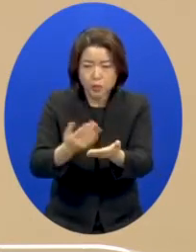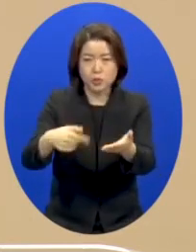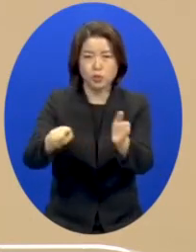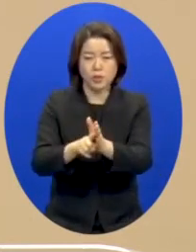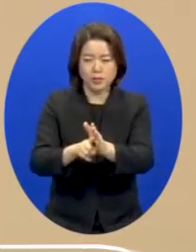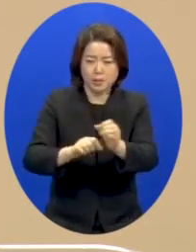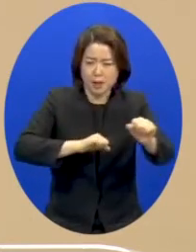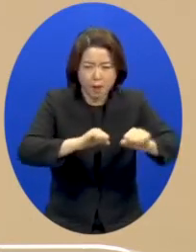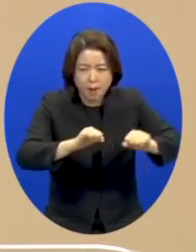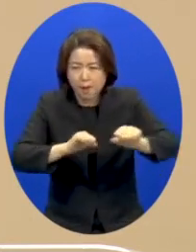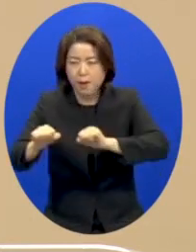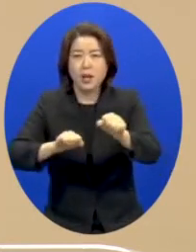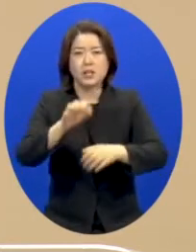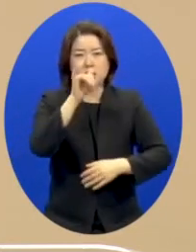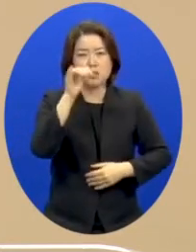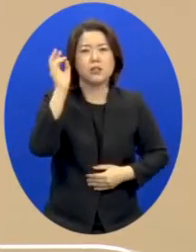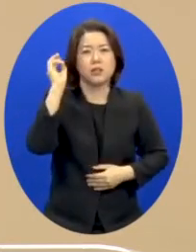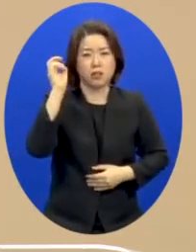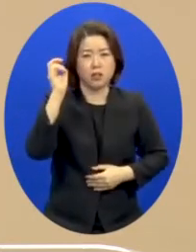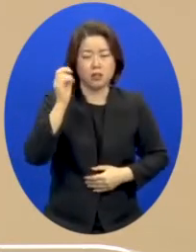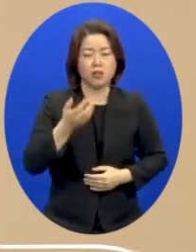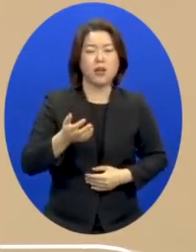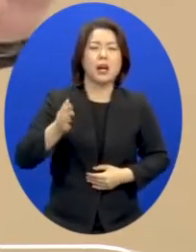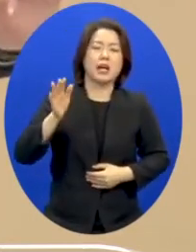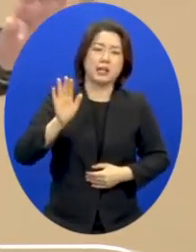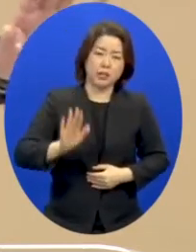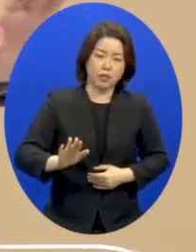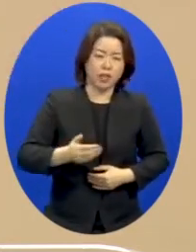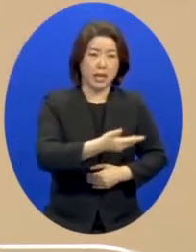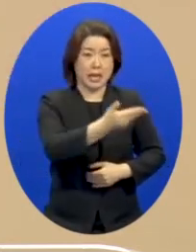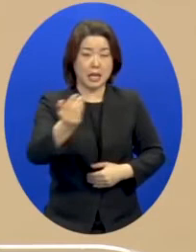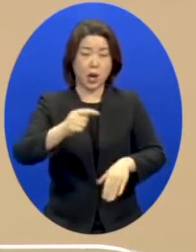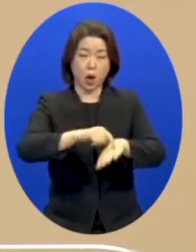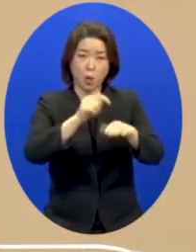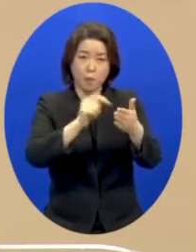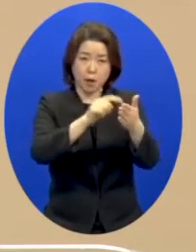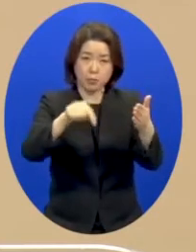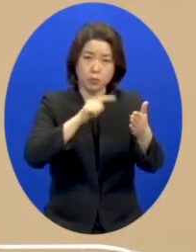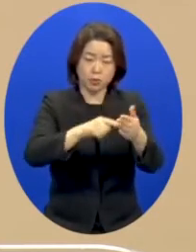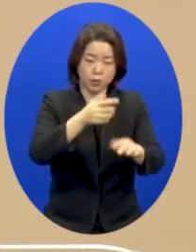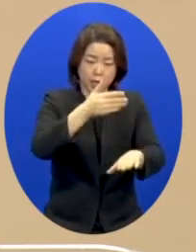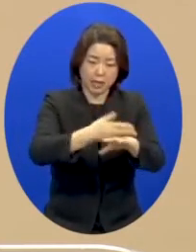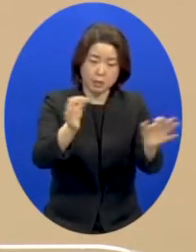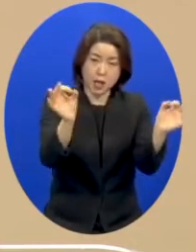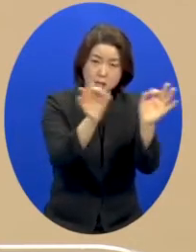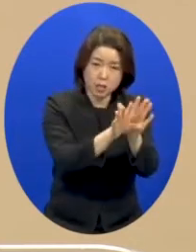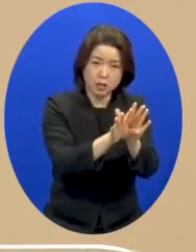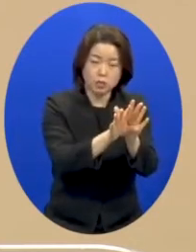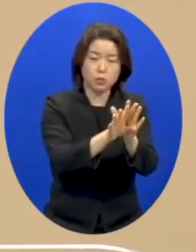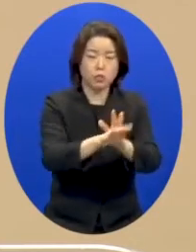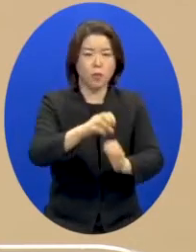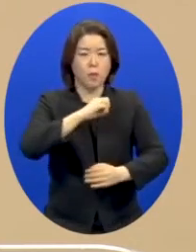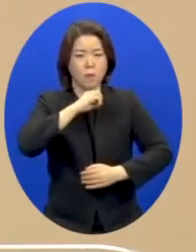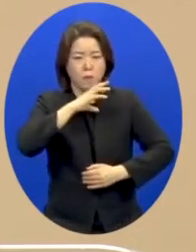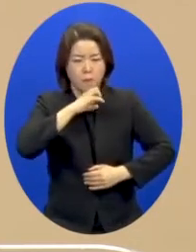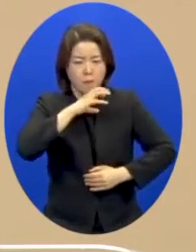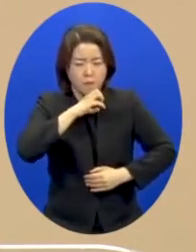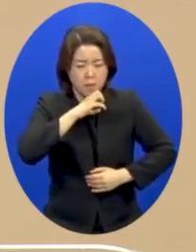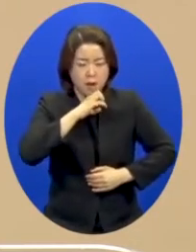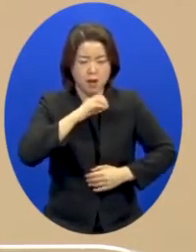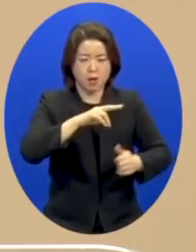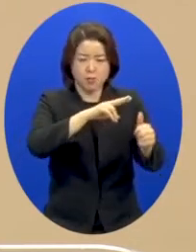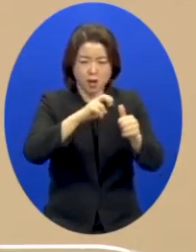치겠습니까? 그런데 여러분의 마음속에 감사가 어느 순간에 사라지고 원망, 불평,